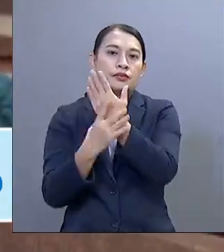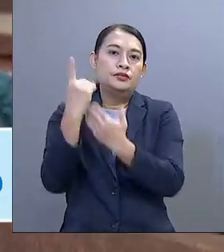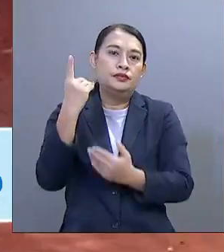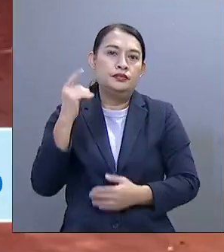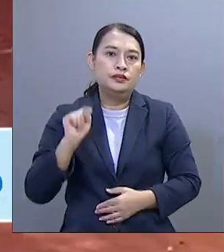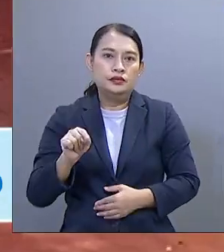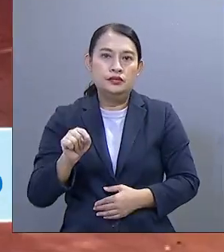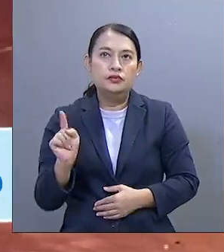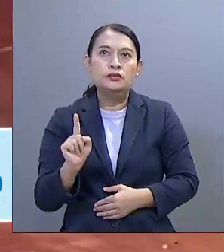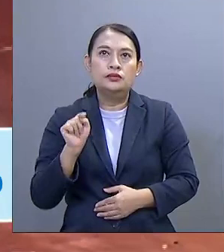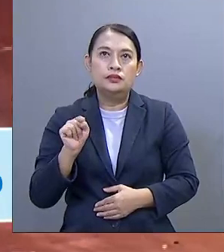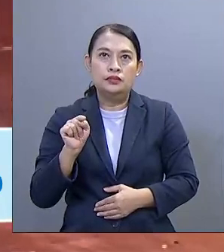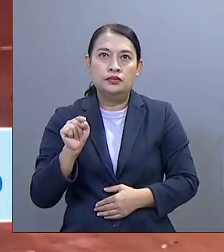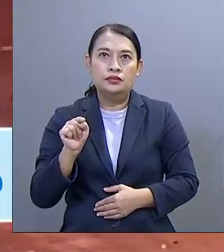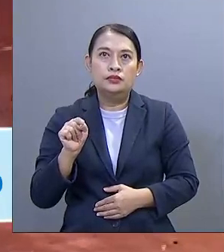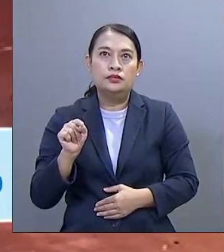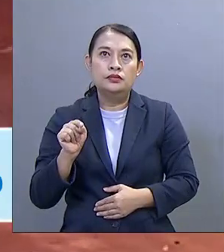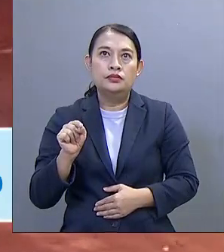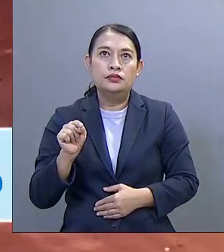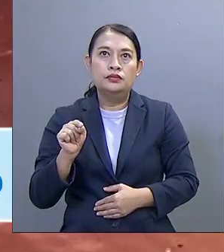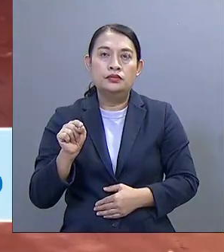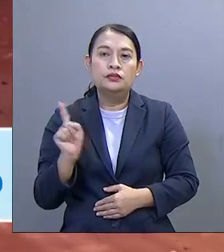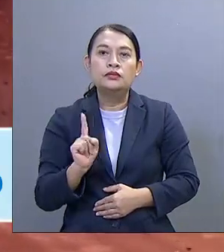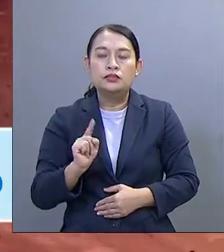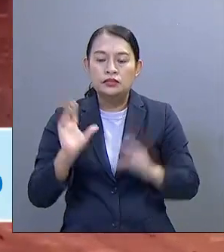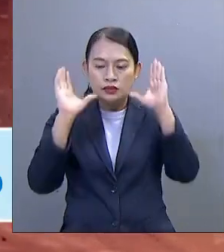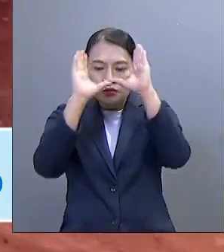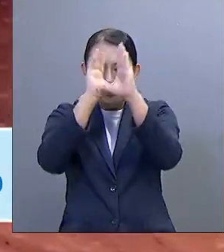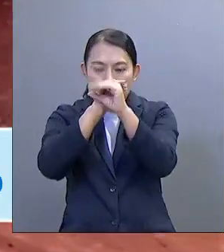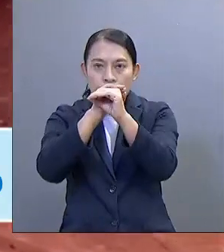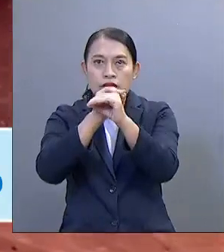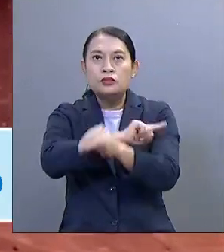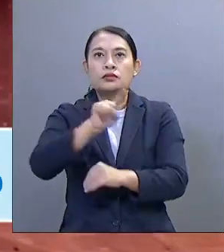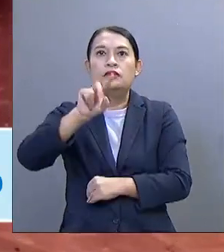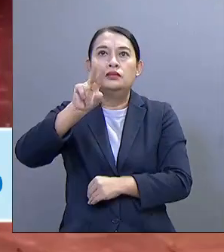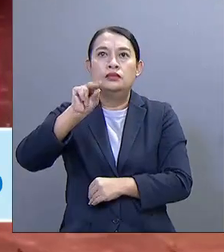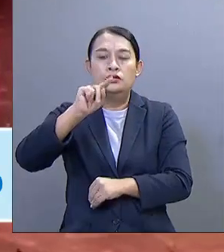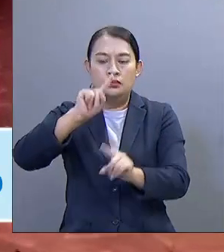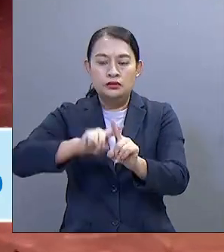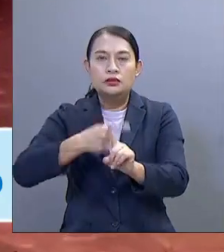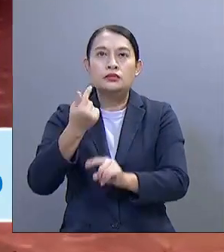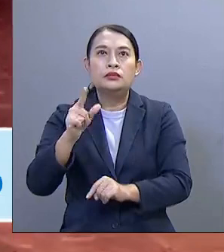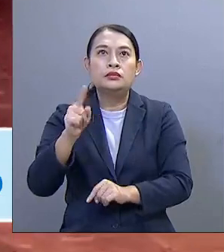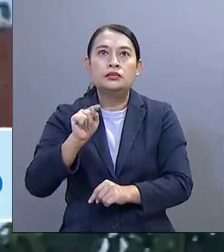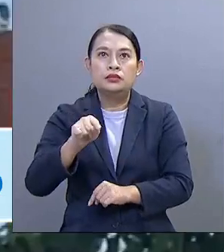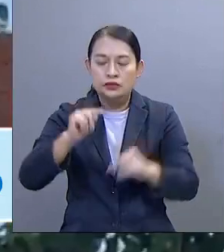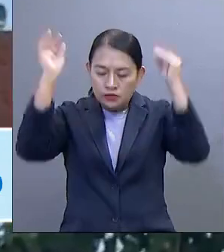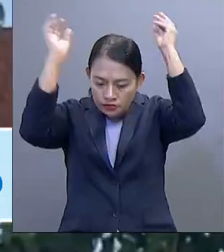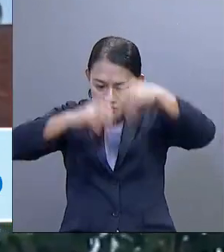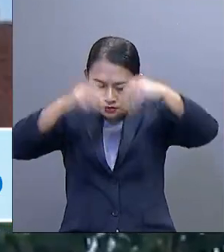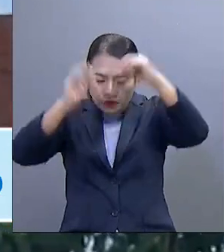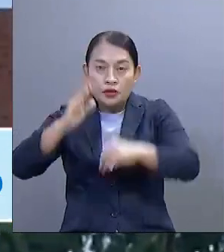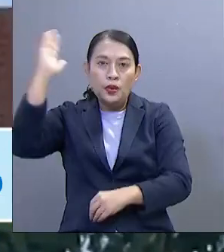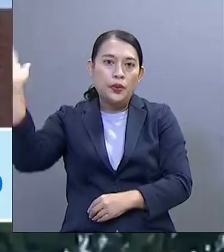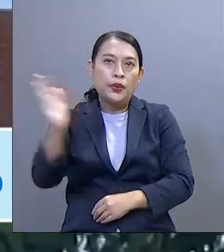่าน formerน้ำลดสัปดา์เดียวกลางดึก เมื่อวันที่ 30 พิศจิกายนฝนตกลมก